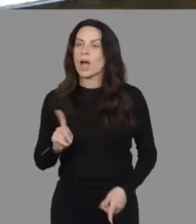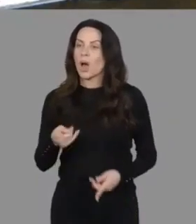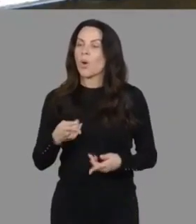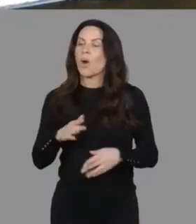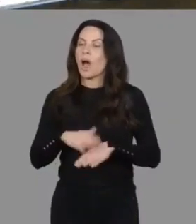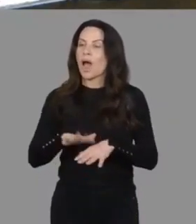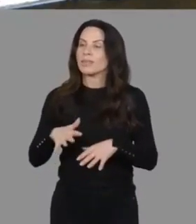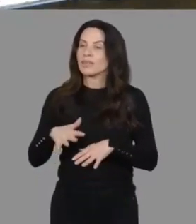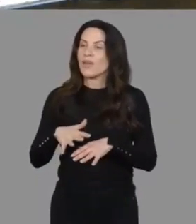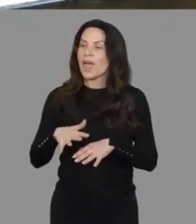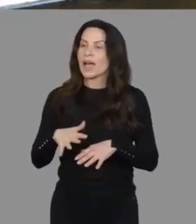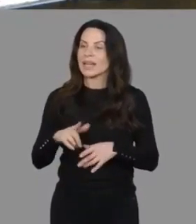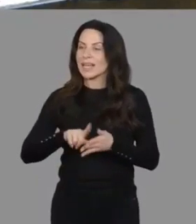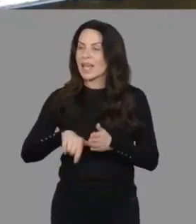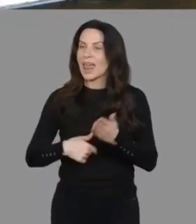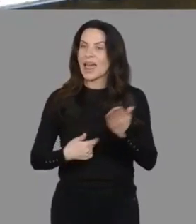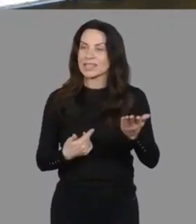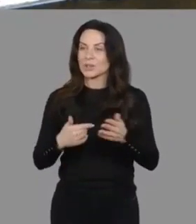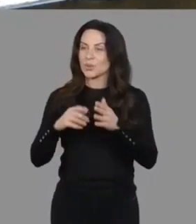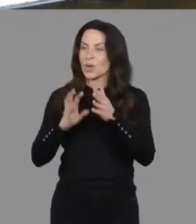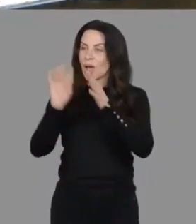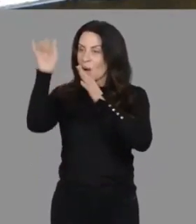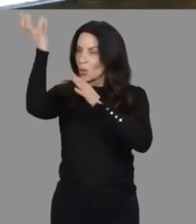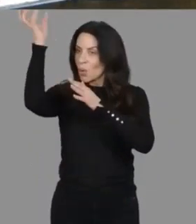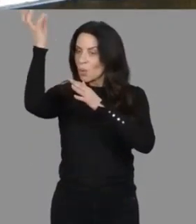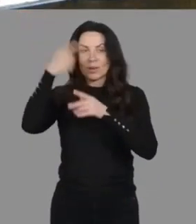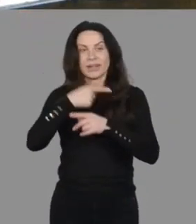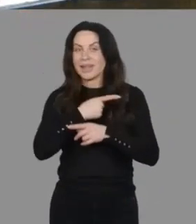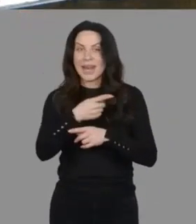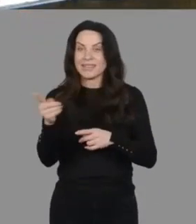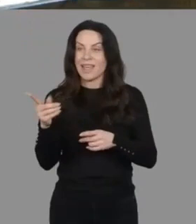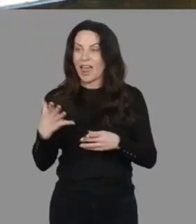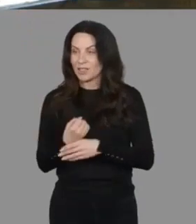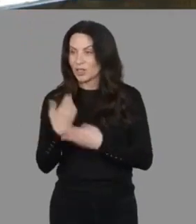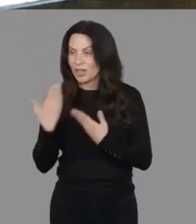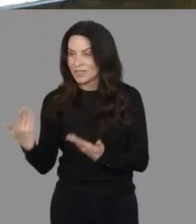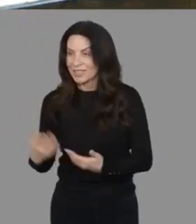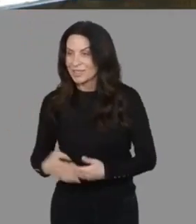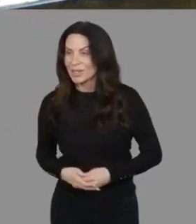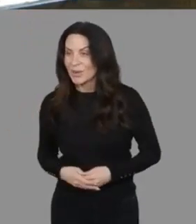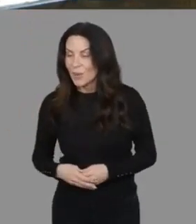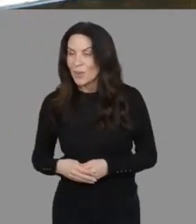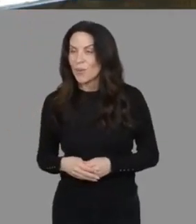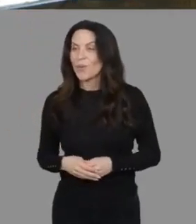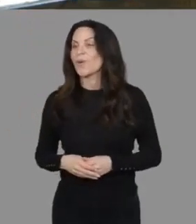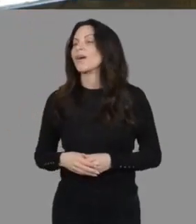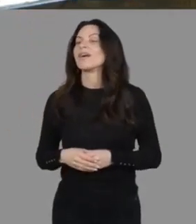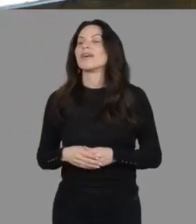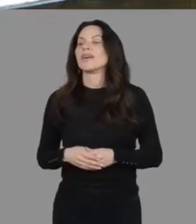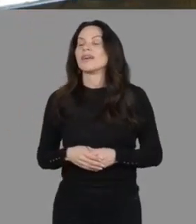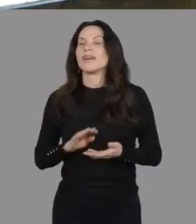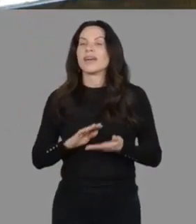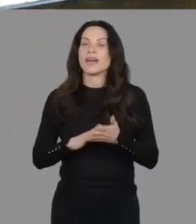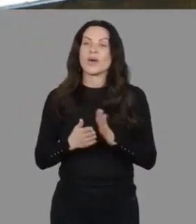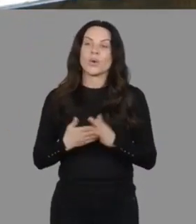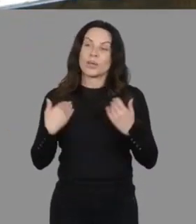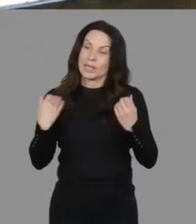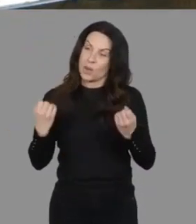handwerklichen Leistung, das soll ja nicht jedem unbedingt gelingen mögen. Aber hoffen Sie, oder hoffentlich fängt ja auch niemand